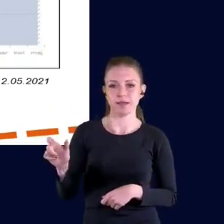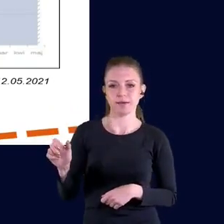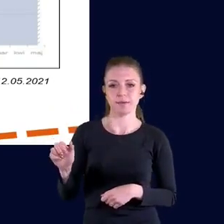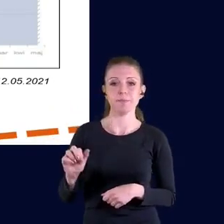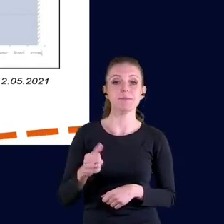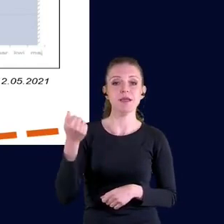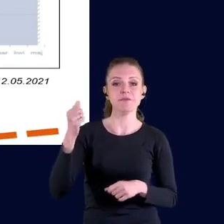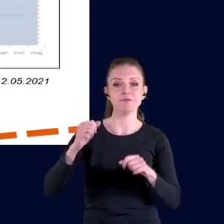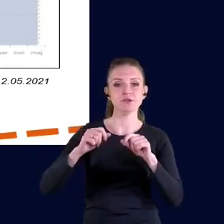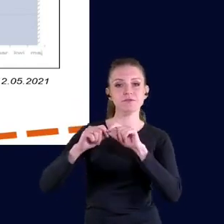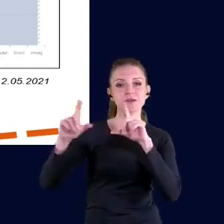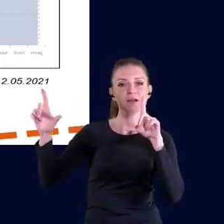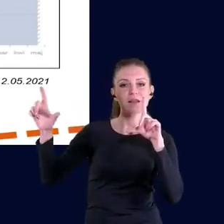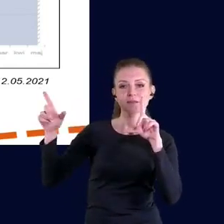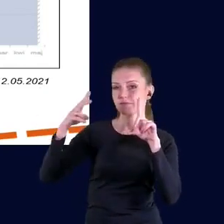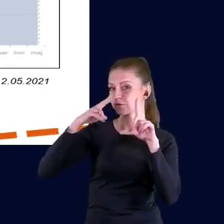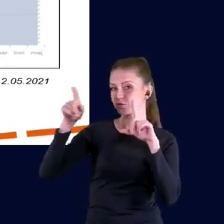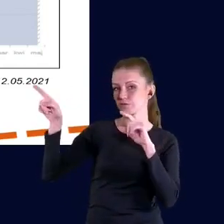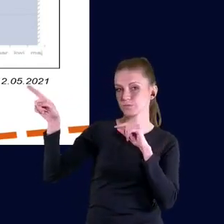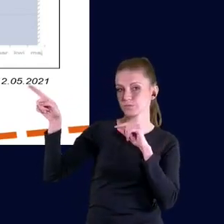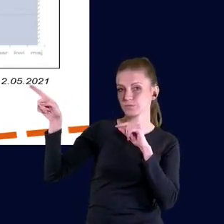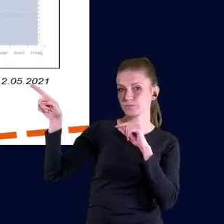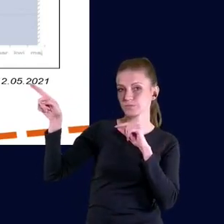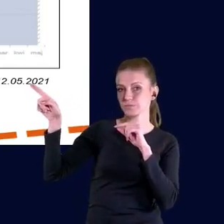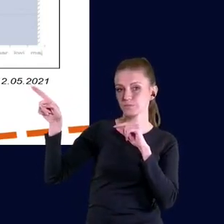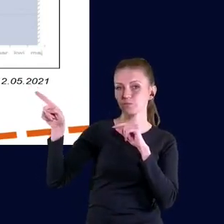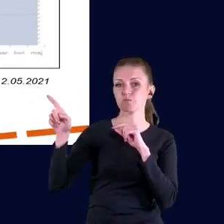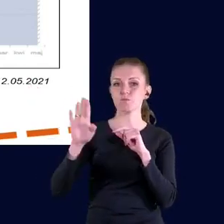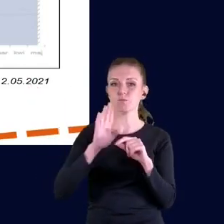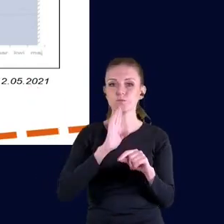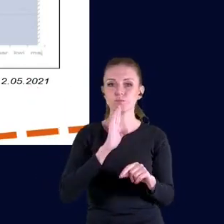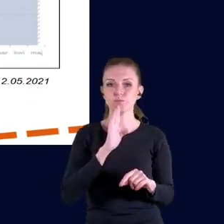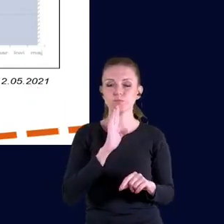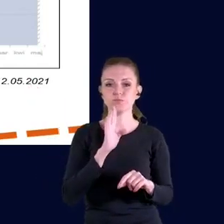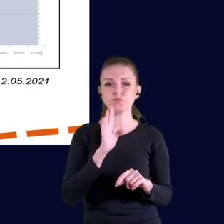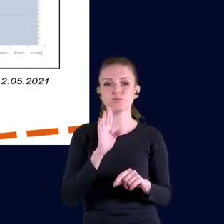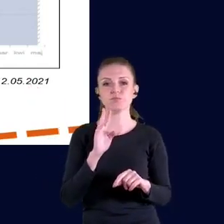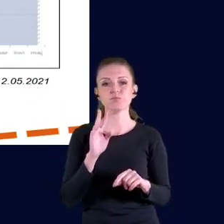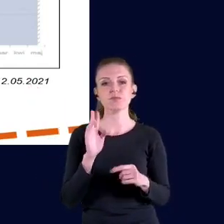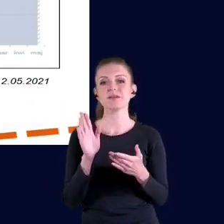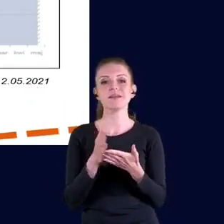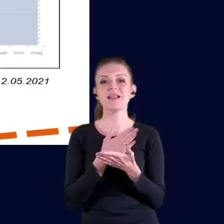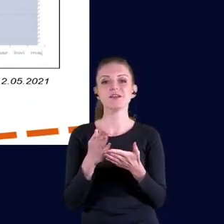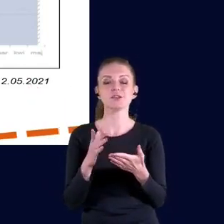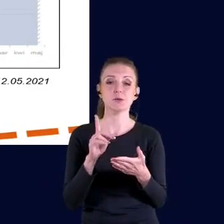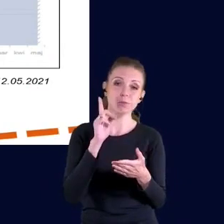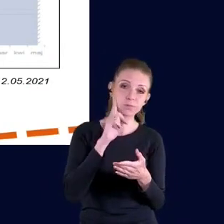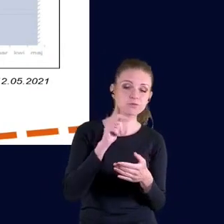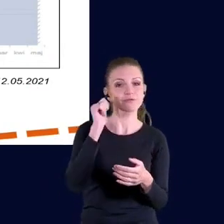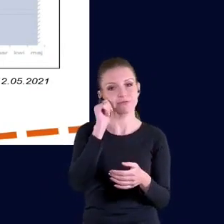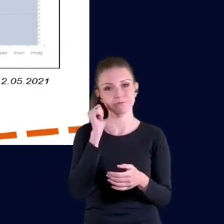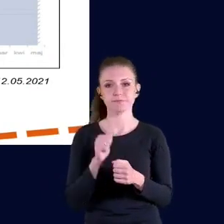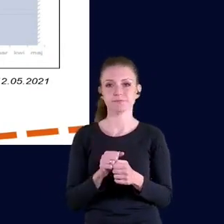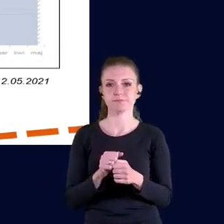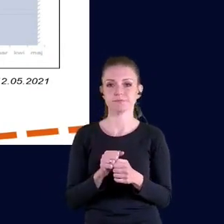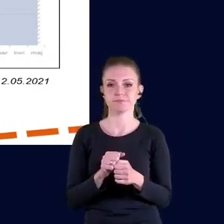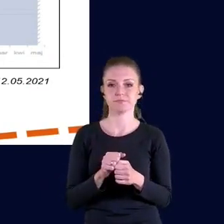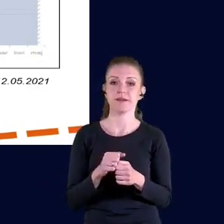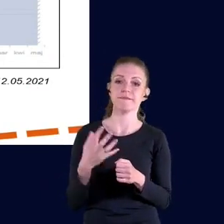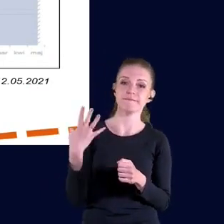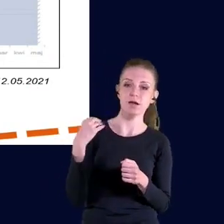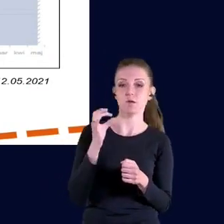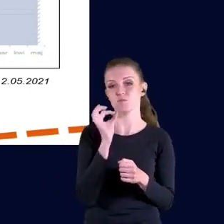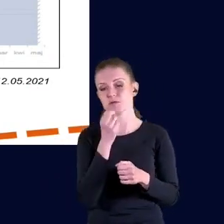który tutaj umieściłam przedstawia demografię naszych fanów z uwagi na płeć oraz wiek a wykres na